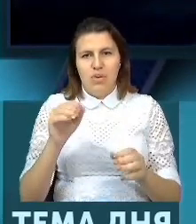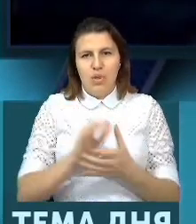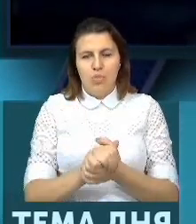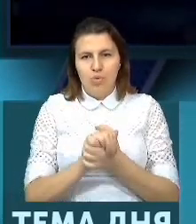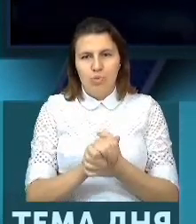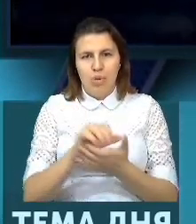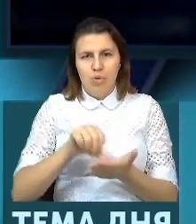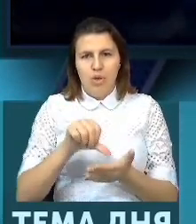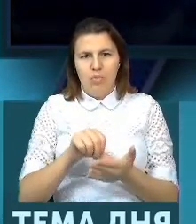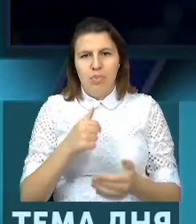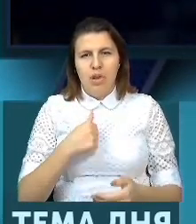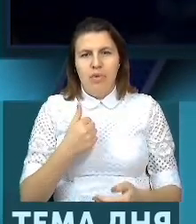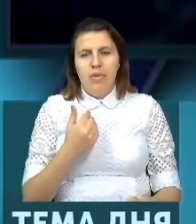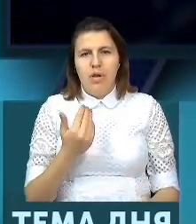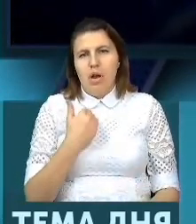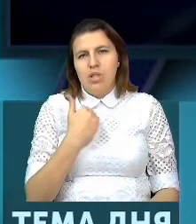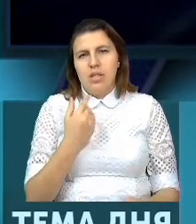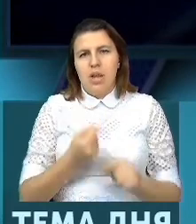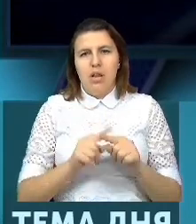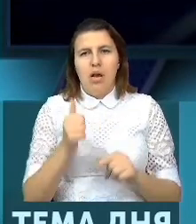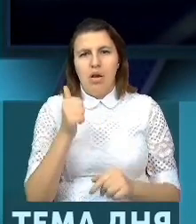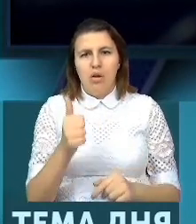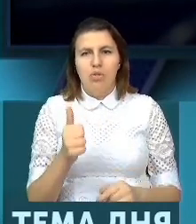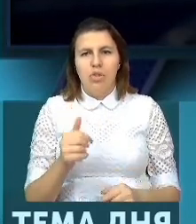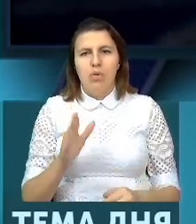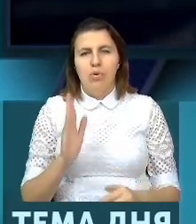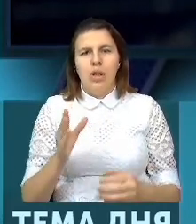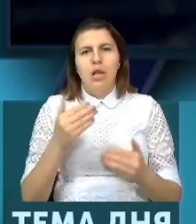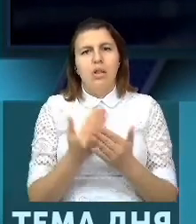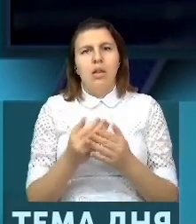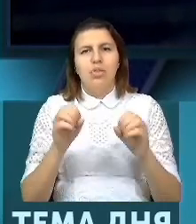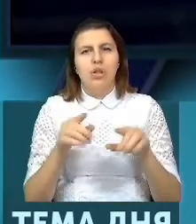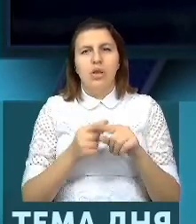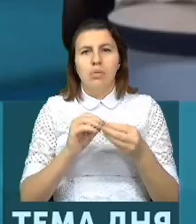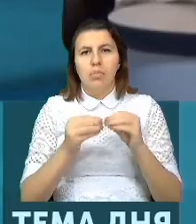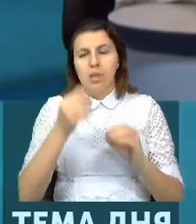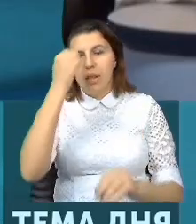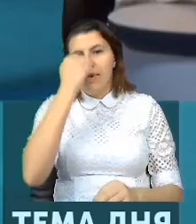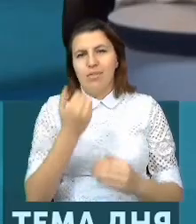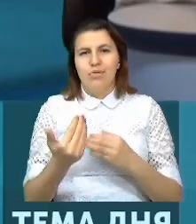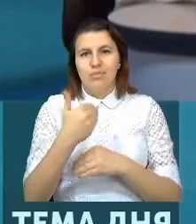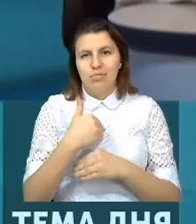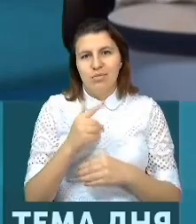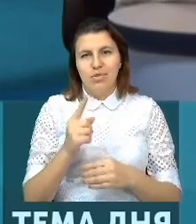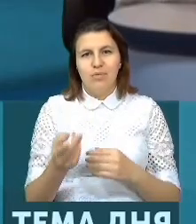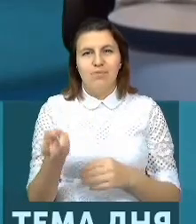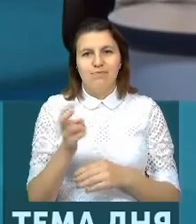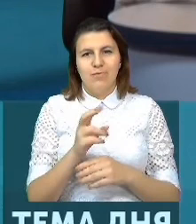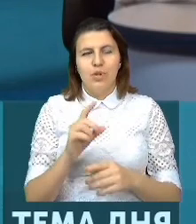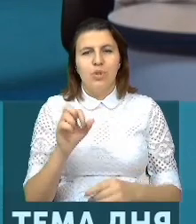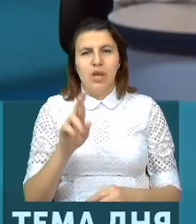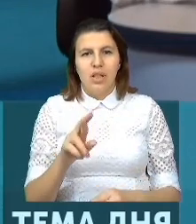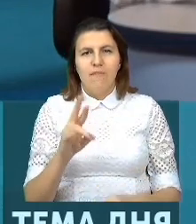будет очень хороший толчок для решения этой проблемы. Дякую вам, шановні гості, за те, що завітали до нас у студію. Віталій Матухно, голова